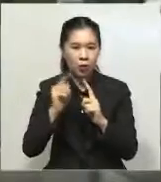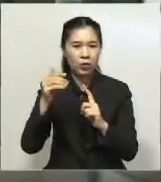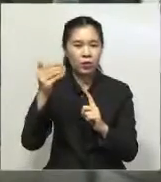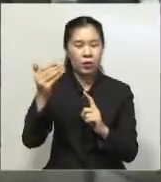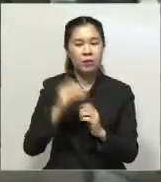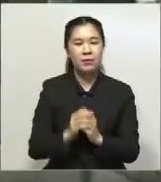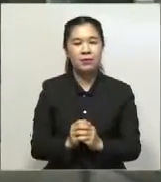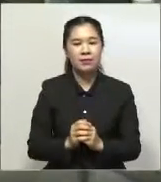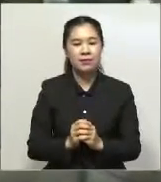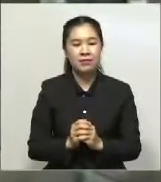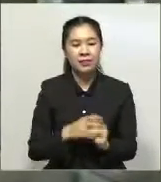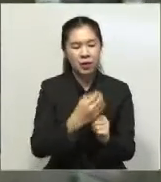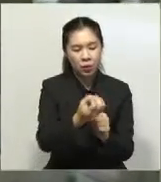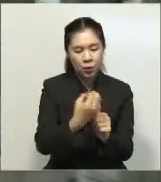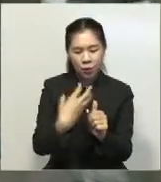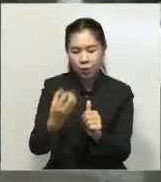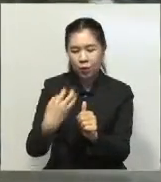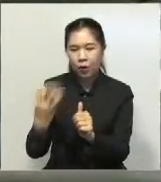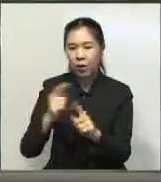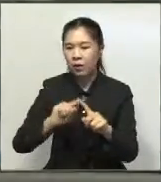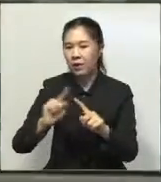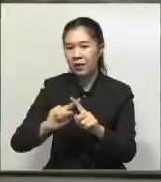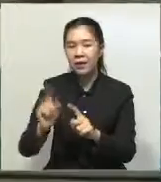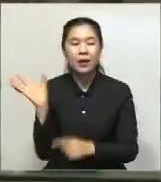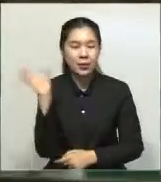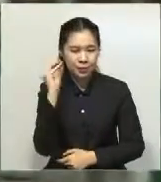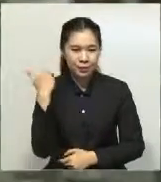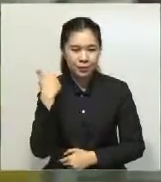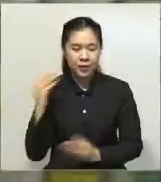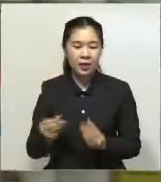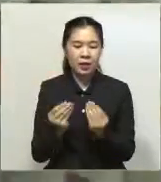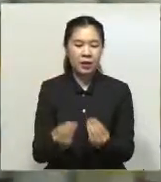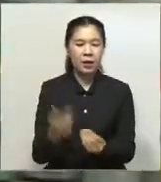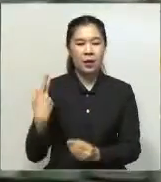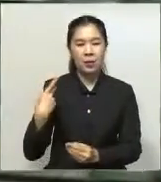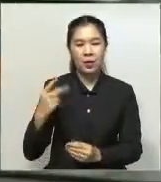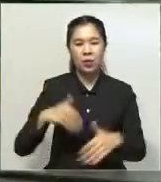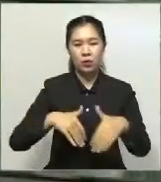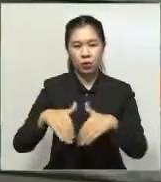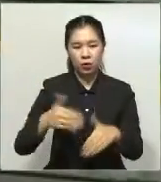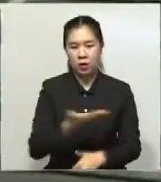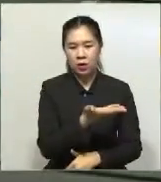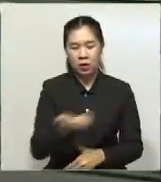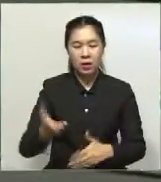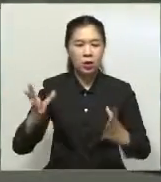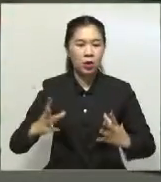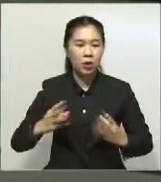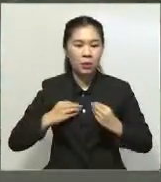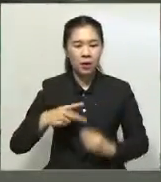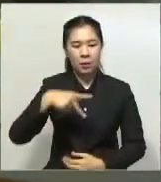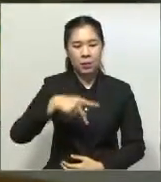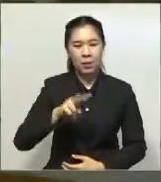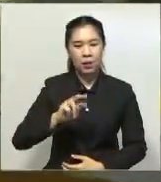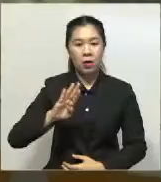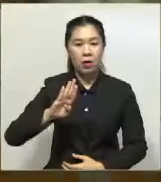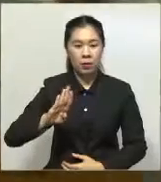นะคะแล้วก็บอกว่าจะรับฟังข้อเสนอของทุกคนเพื่อประโยชน์ของประชาชนมั่นใจว่าทุกฝ่ายจะยอมรับเพราะร่างพระราชบัญญัติย